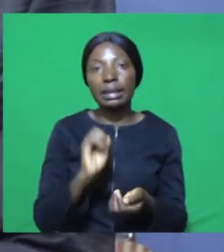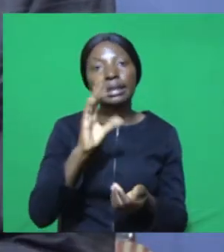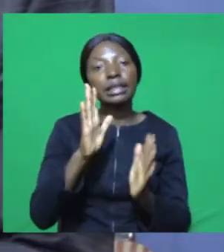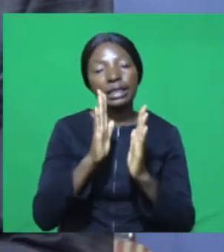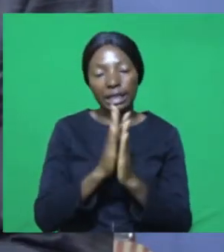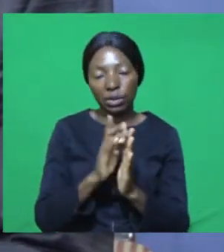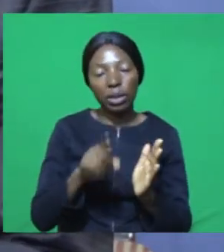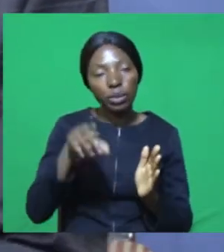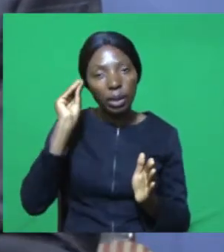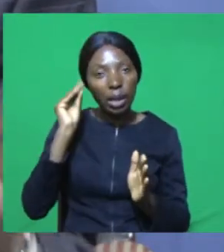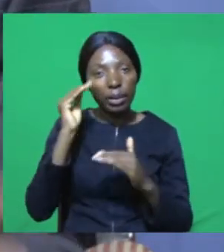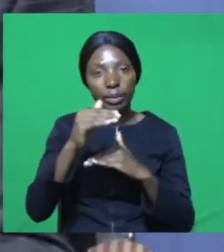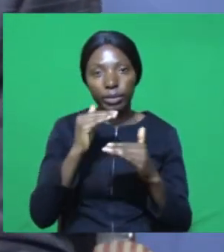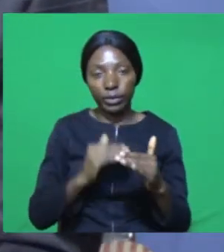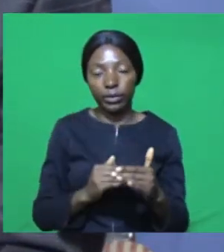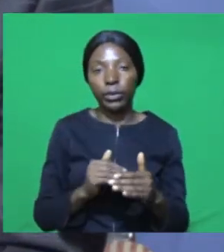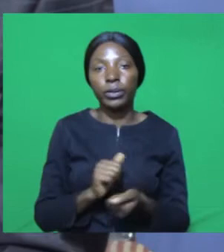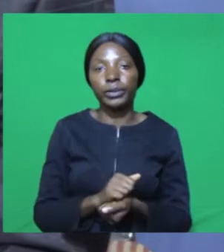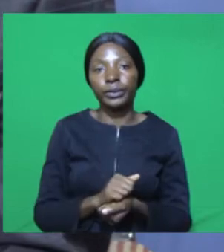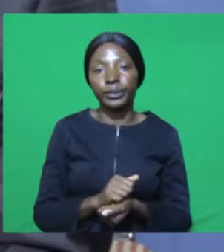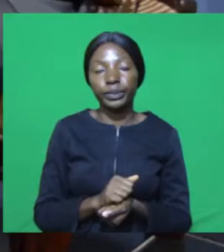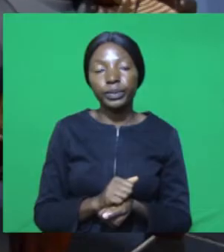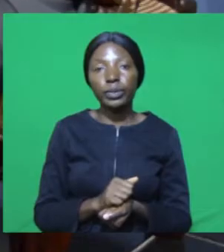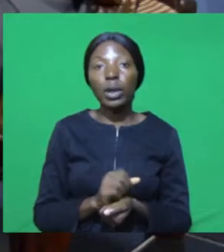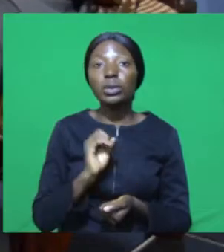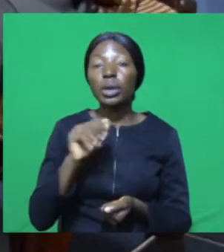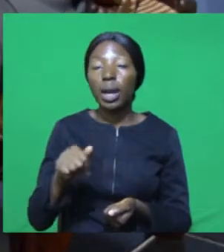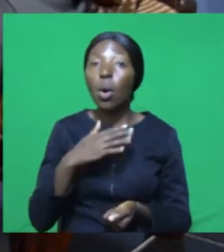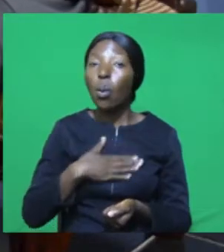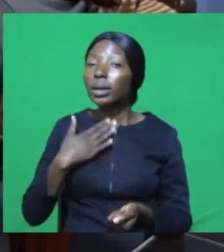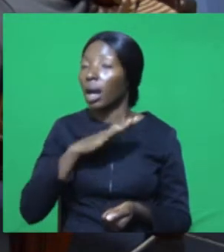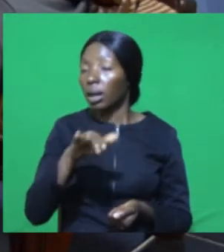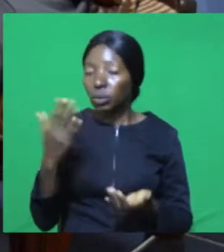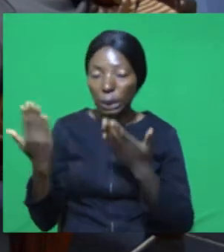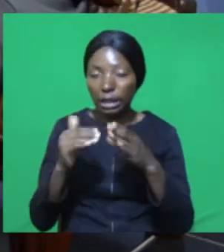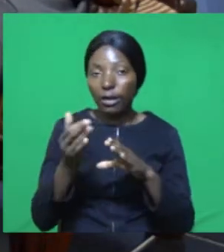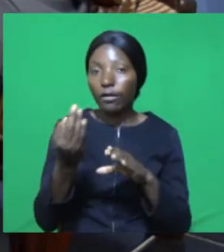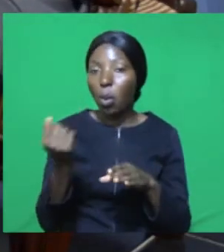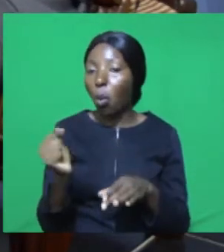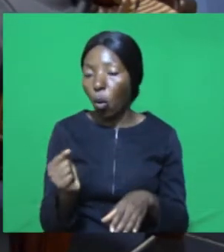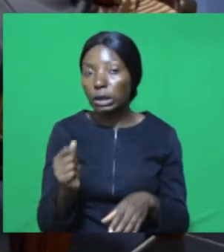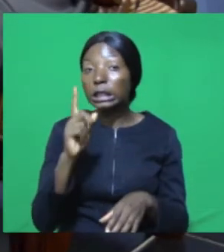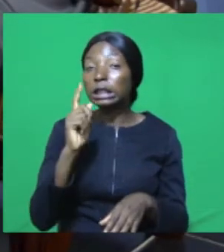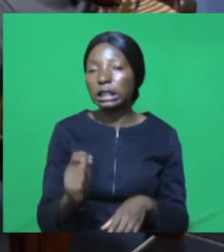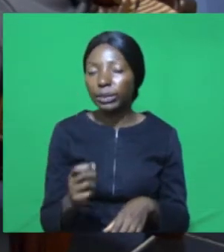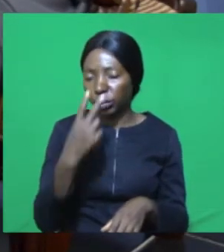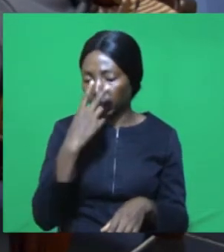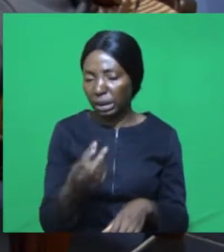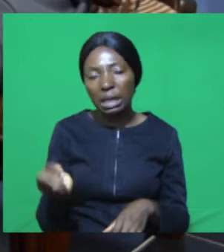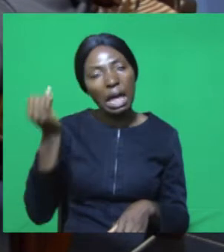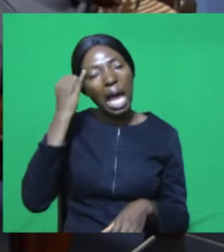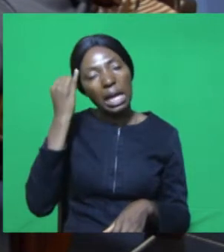here yatakambodzidza notaura nezvayo kwa Old Testament. Right. Saka zvamuda kuti tidzokere manje Old Testament kuti tinowana